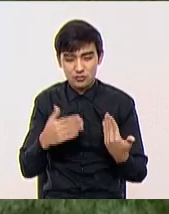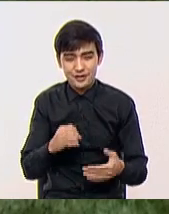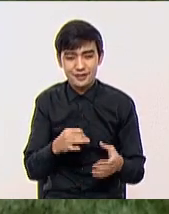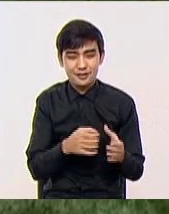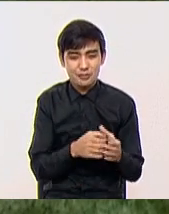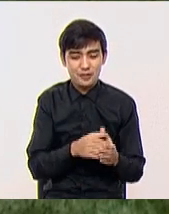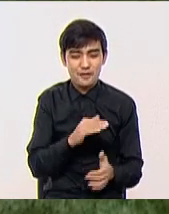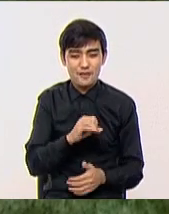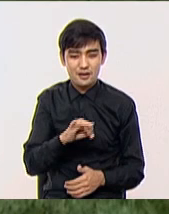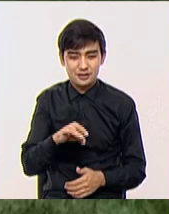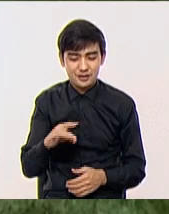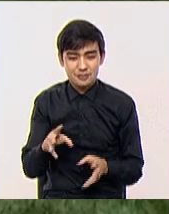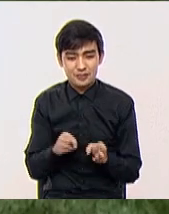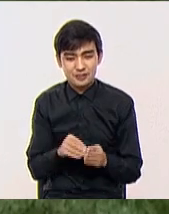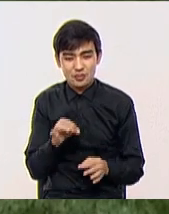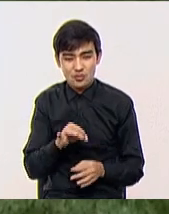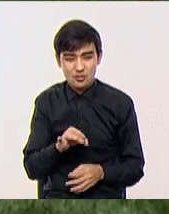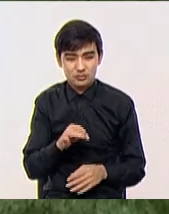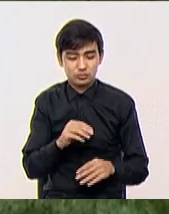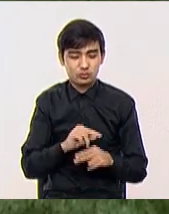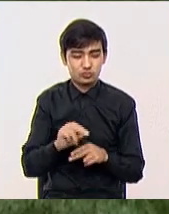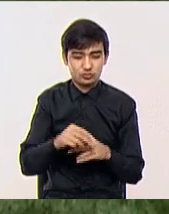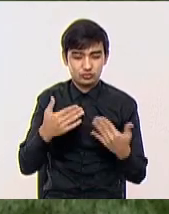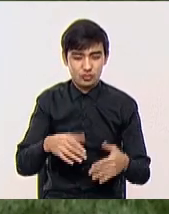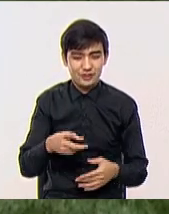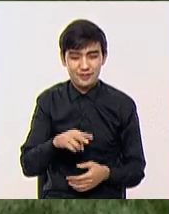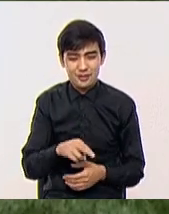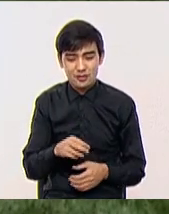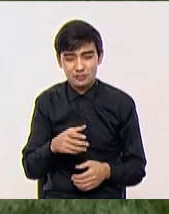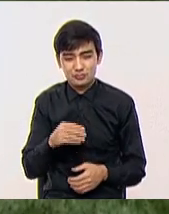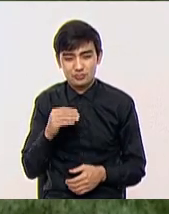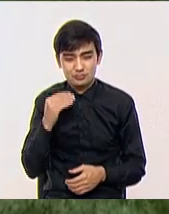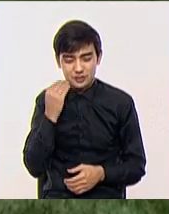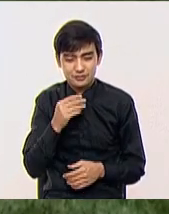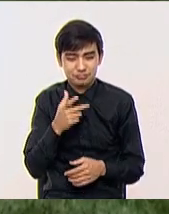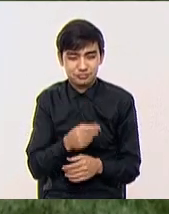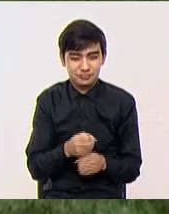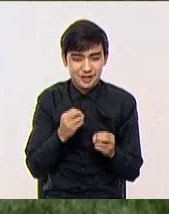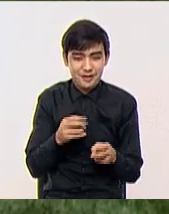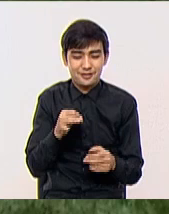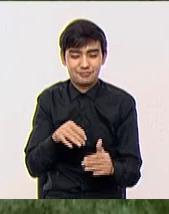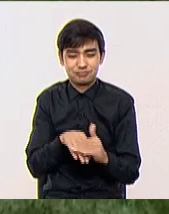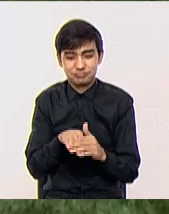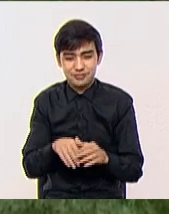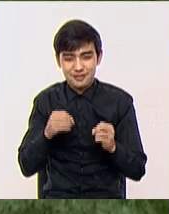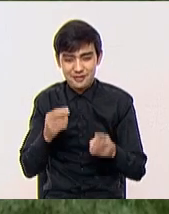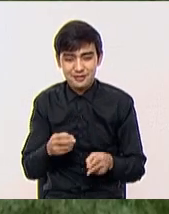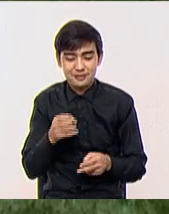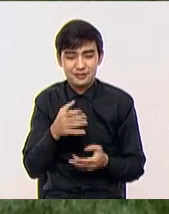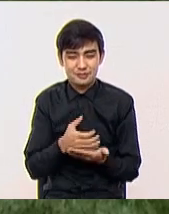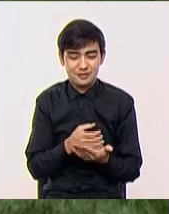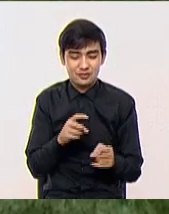кампании Pfizer медперсонала обучение для безопасного и эффективного применения и хранения, получается, этих